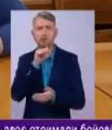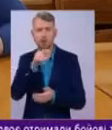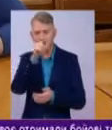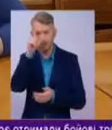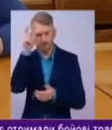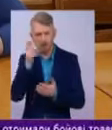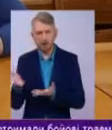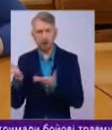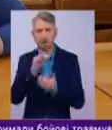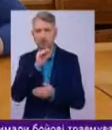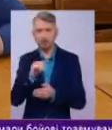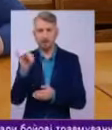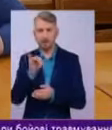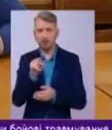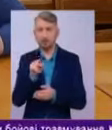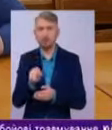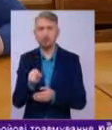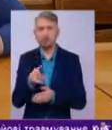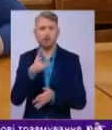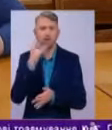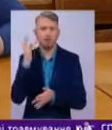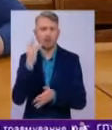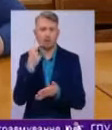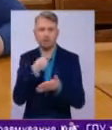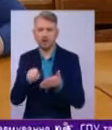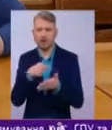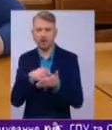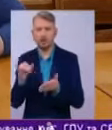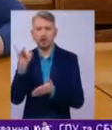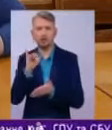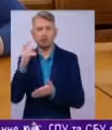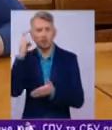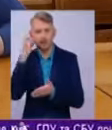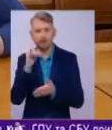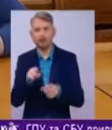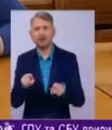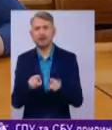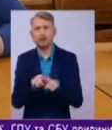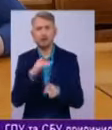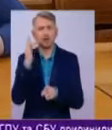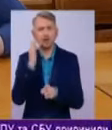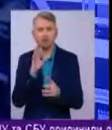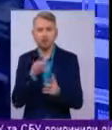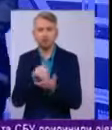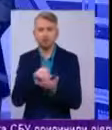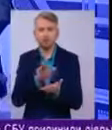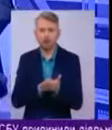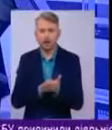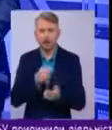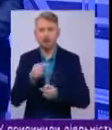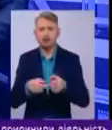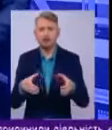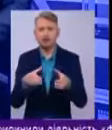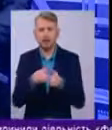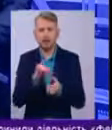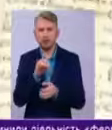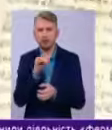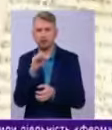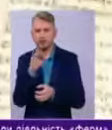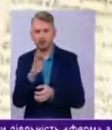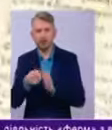запросили професійних істориків, вони з великою легкістю викреслили історію Києва і з такою ж легкістю вписали династію Рюриковичів. Давні